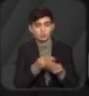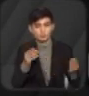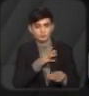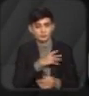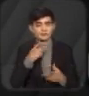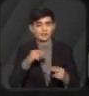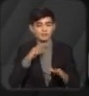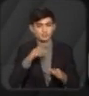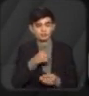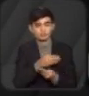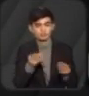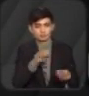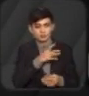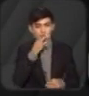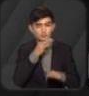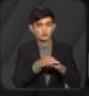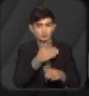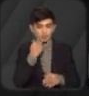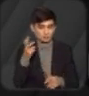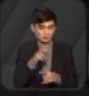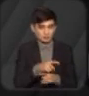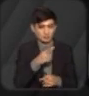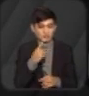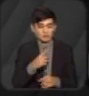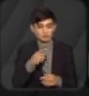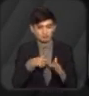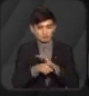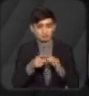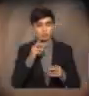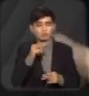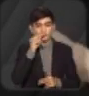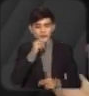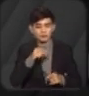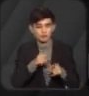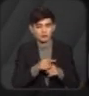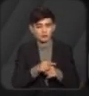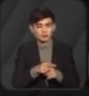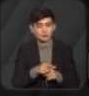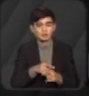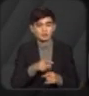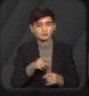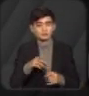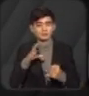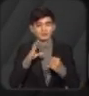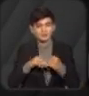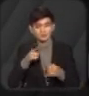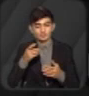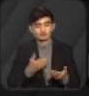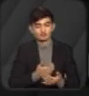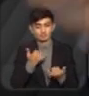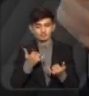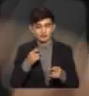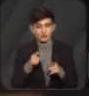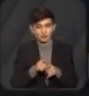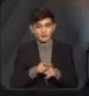қайда? Специалист. Неге жауап бермейді екен? Мына жерде қарап отырсаңыз, бұл жерде жеке адамдарды да